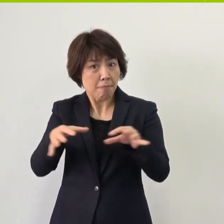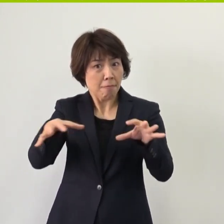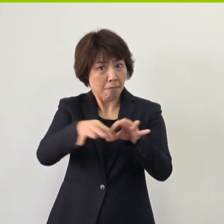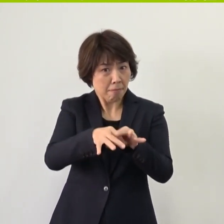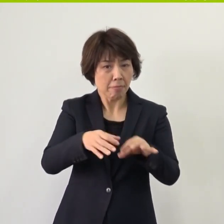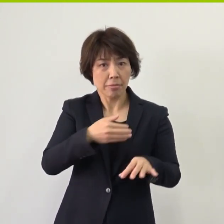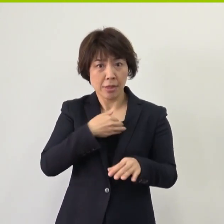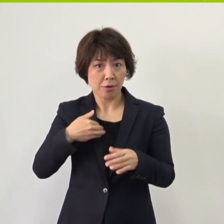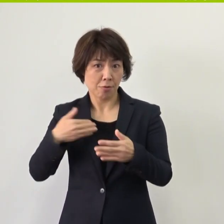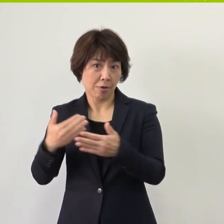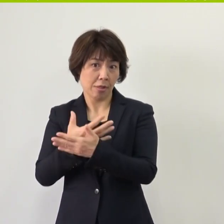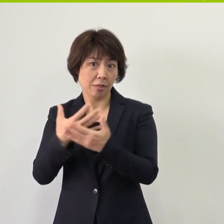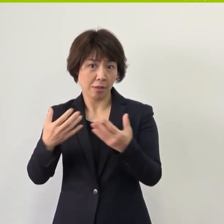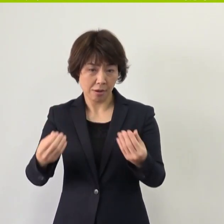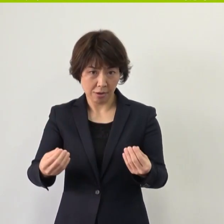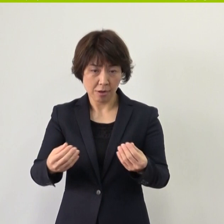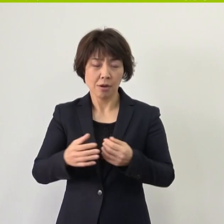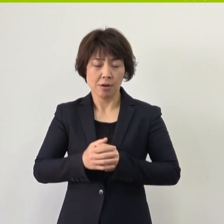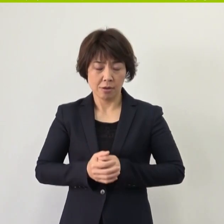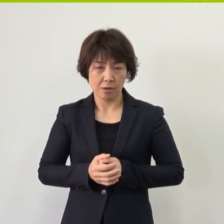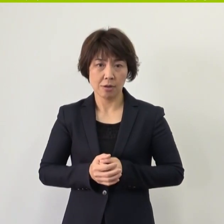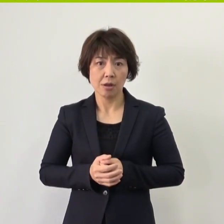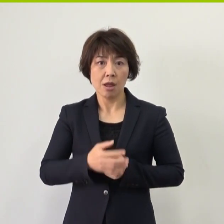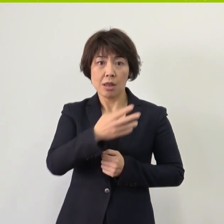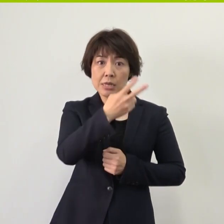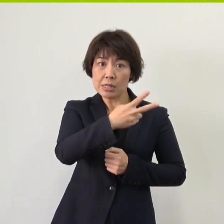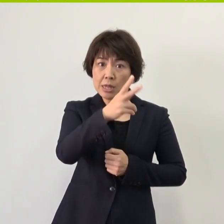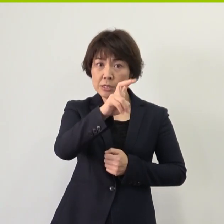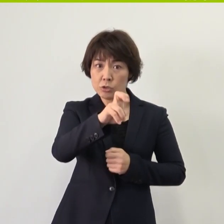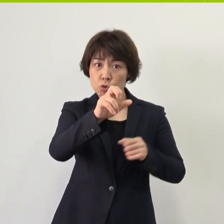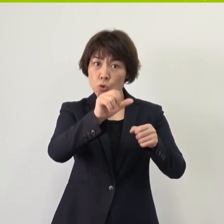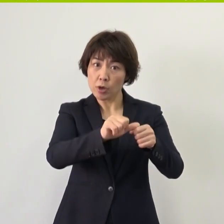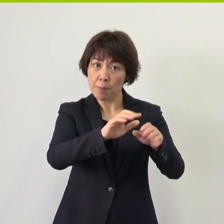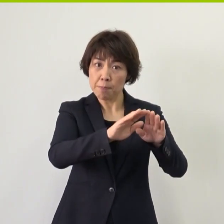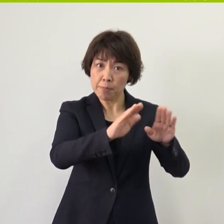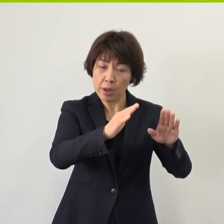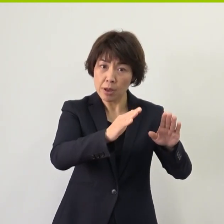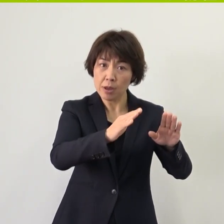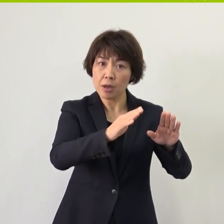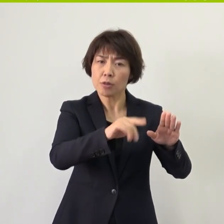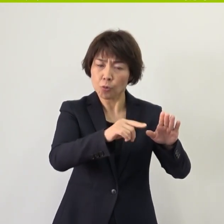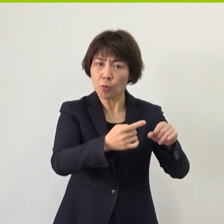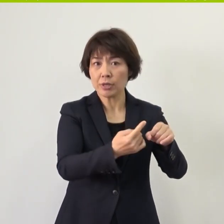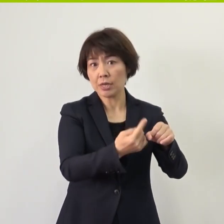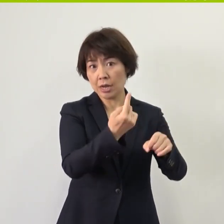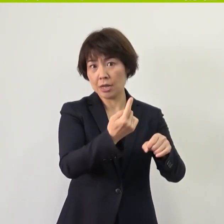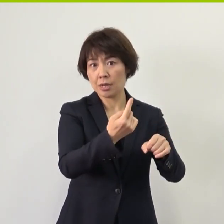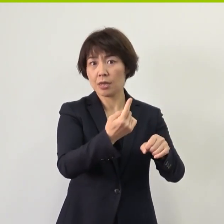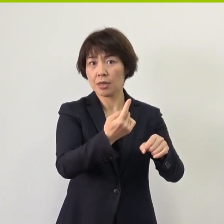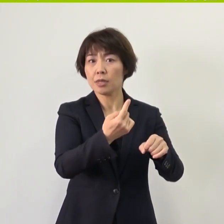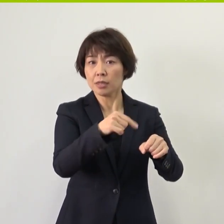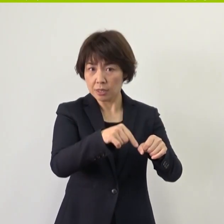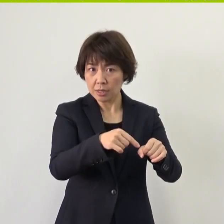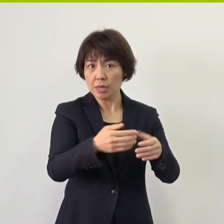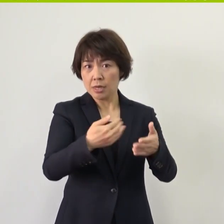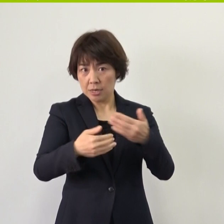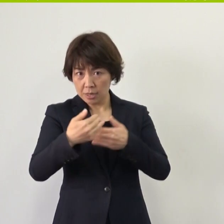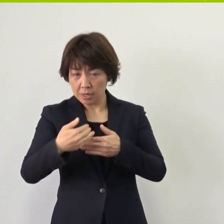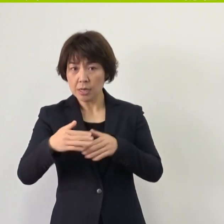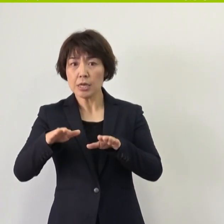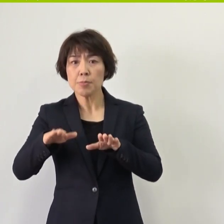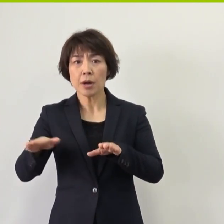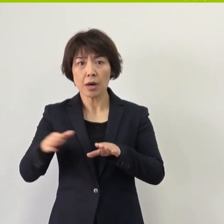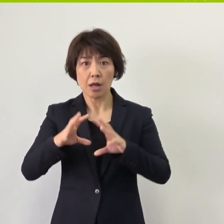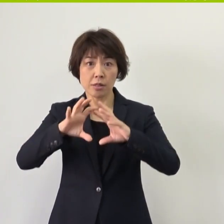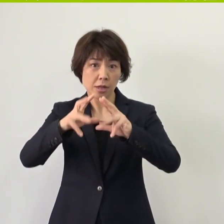世界中が馴染み始めている時代です。なので2025年をうまくその機会を利用させていただいて、もう今